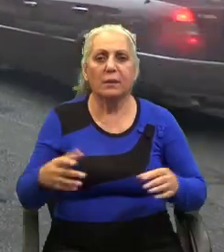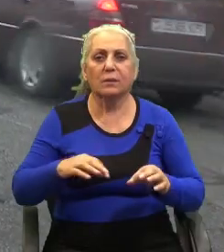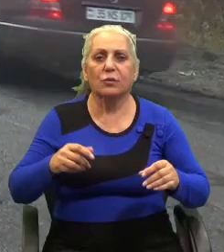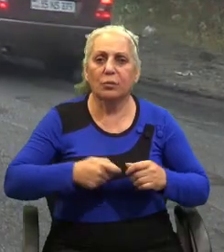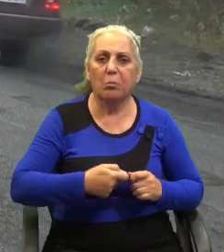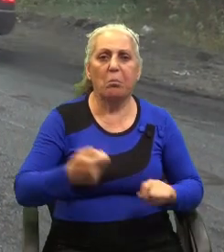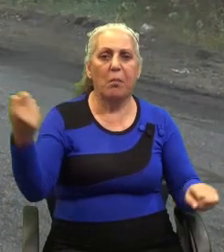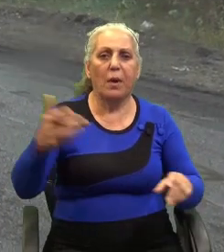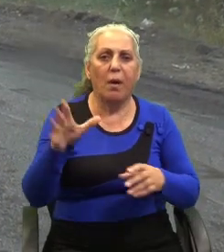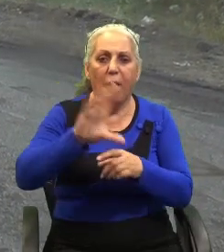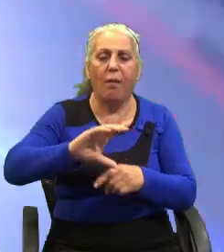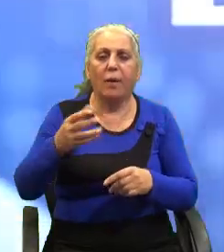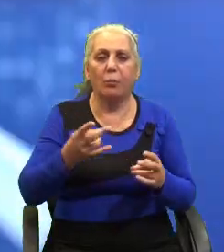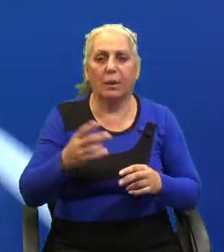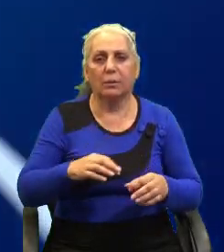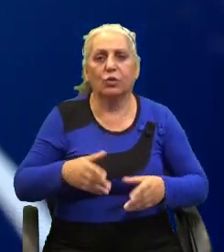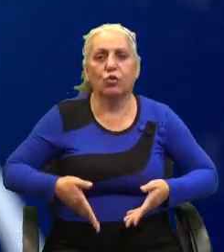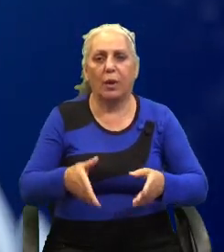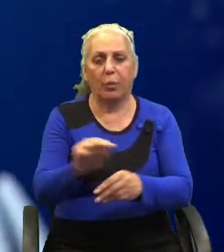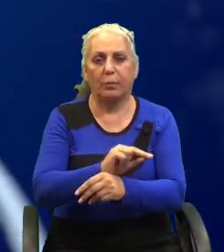իրականացվում Լոռու մարզում։